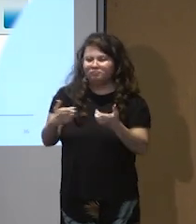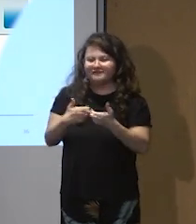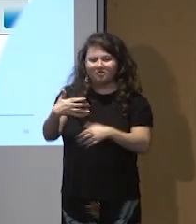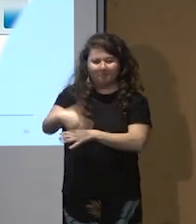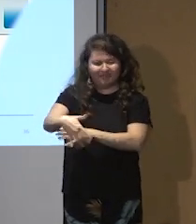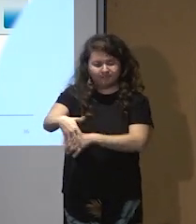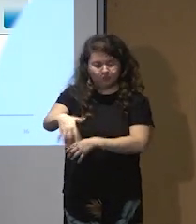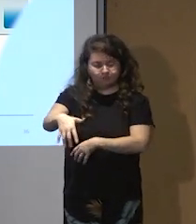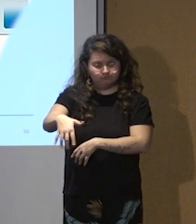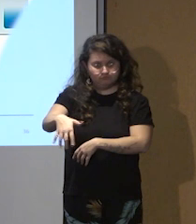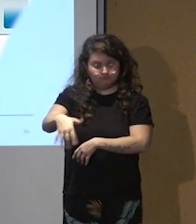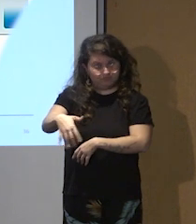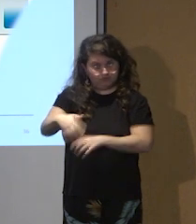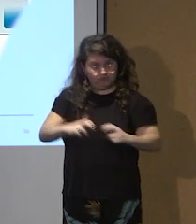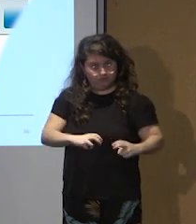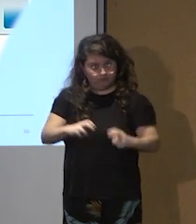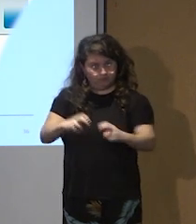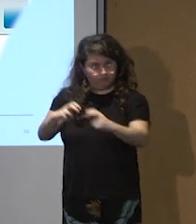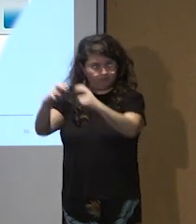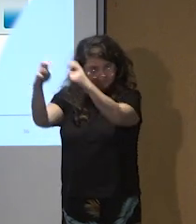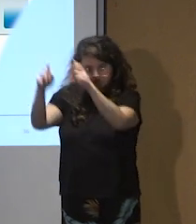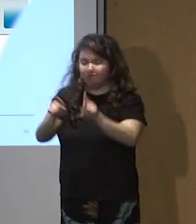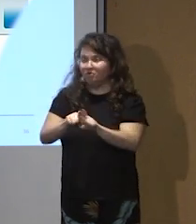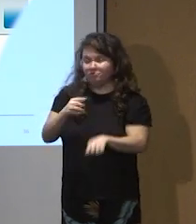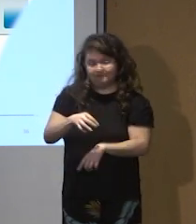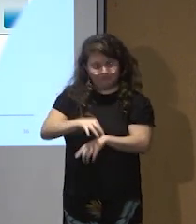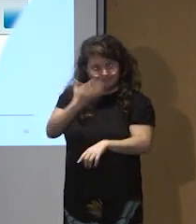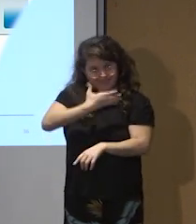elle est sans cesse en augmentation. La maladie d'Alzheimer.